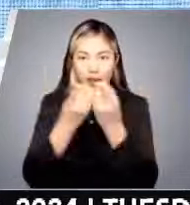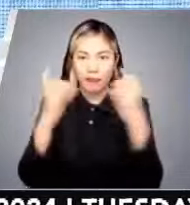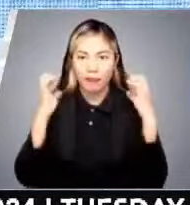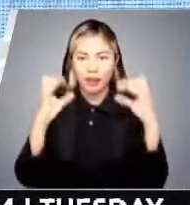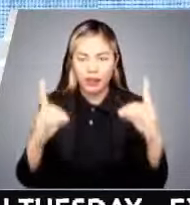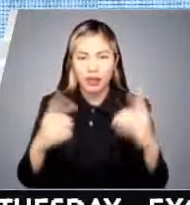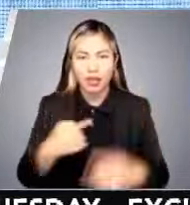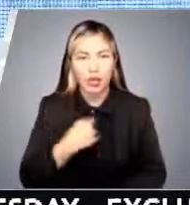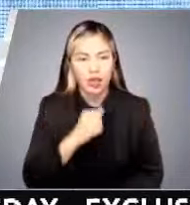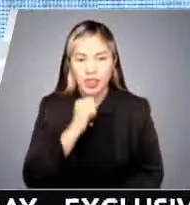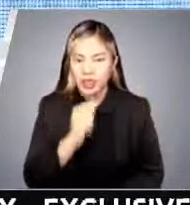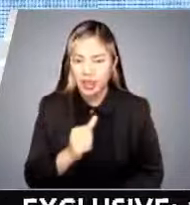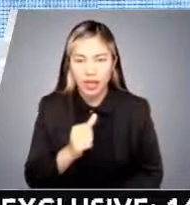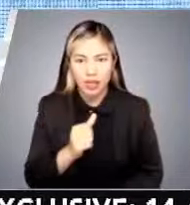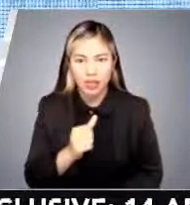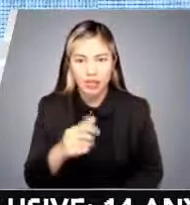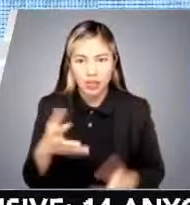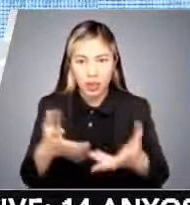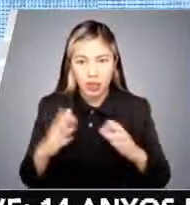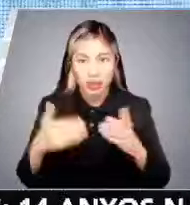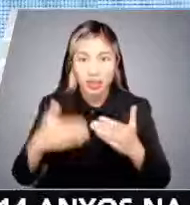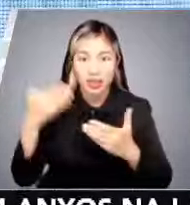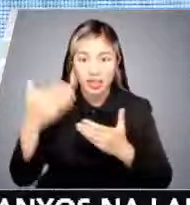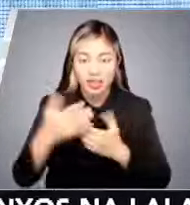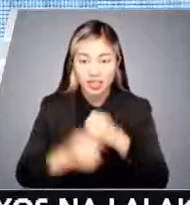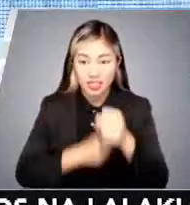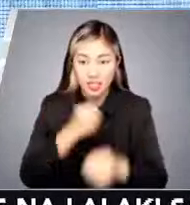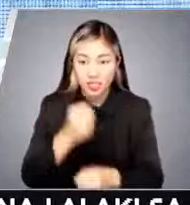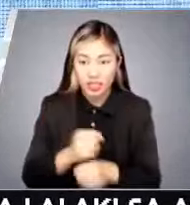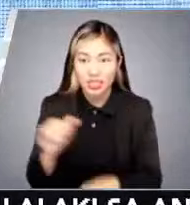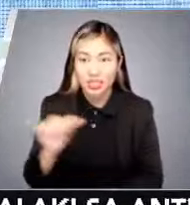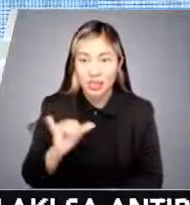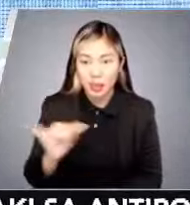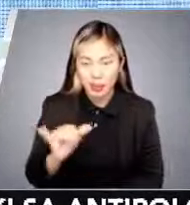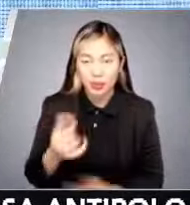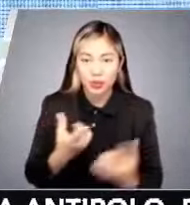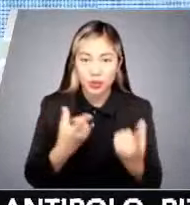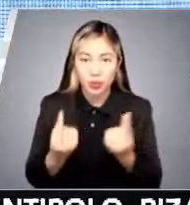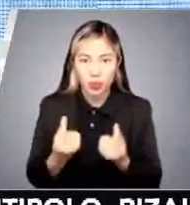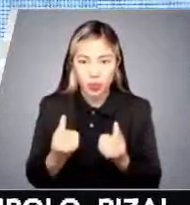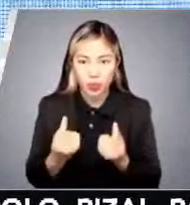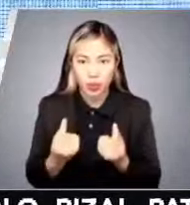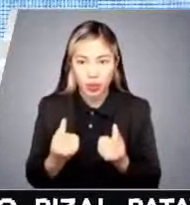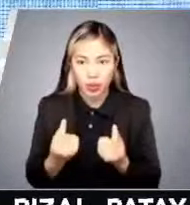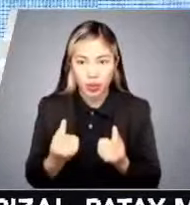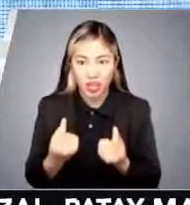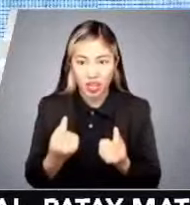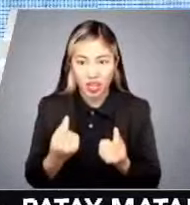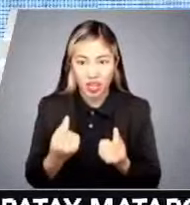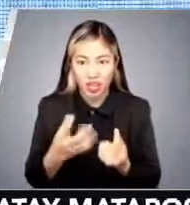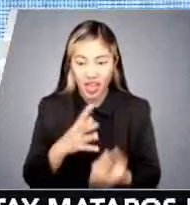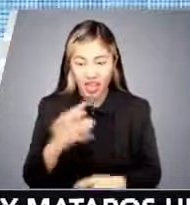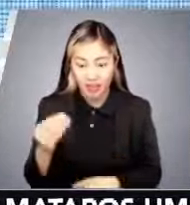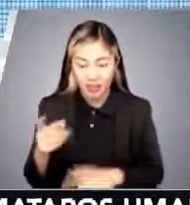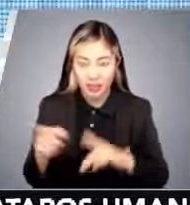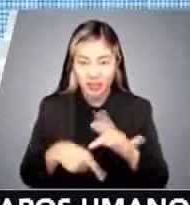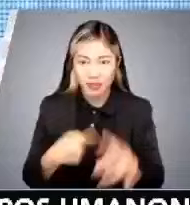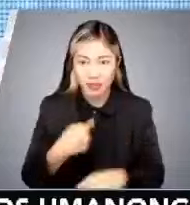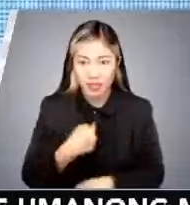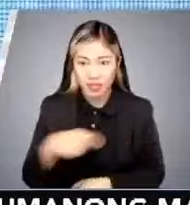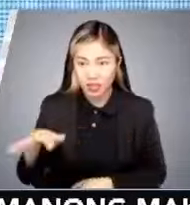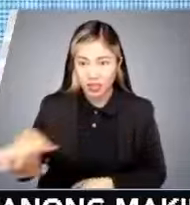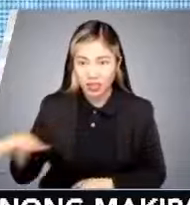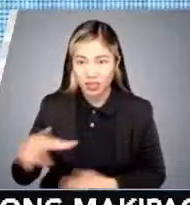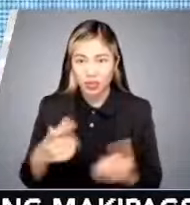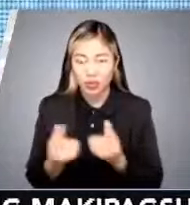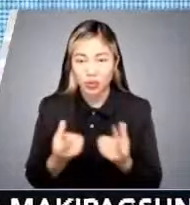papayag na sa susunod na taon, ganyan pa rin ang gawin nila at ako yung mananagot sa ginagawa nila. Kaya